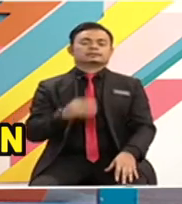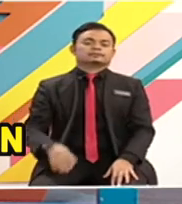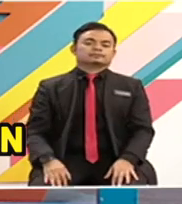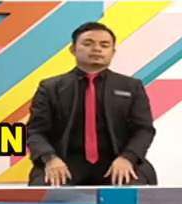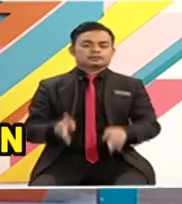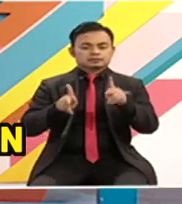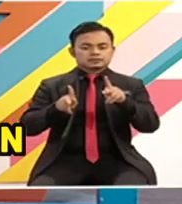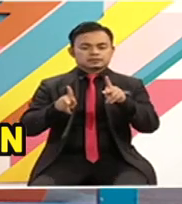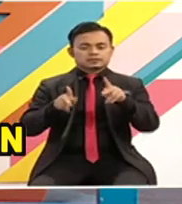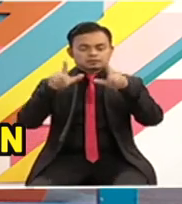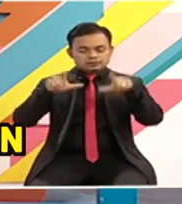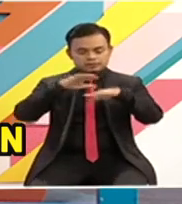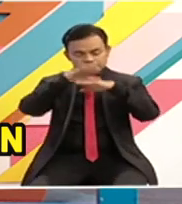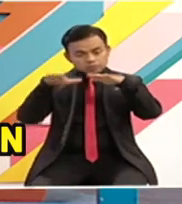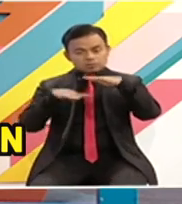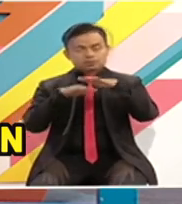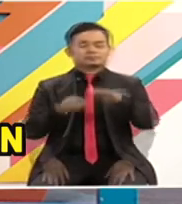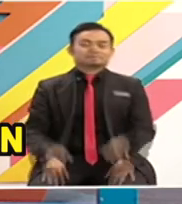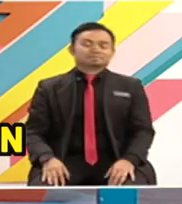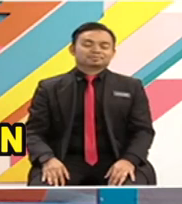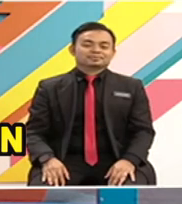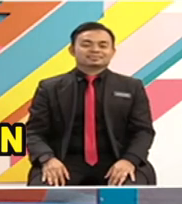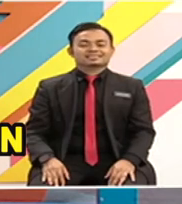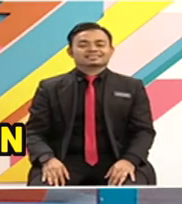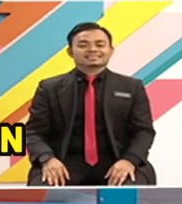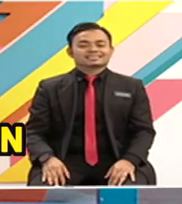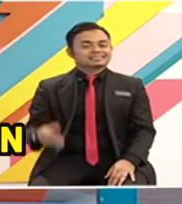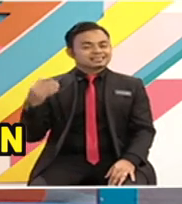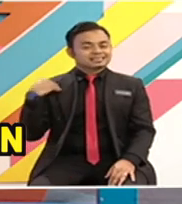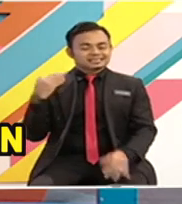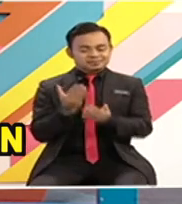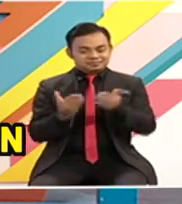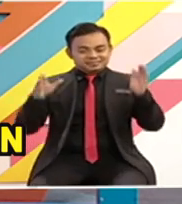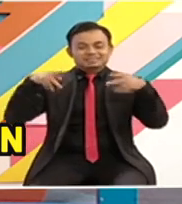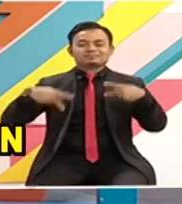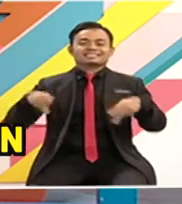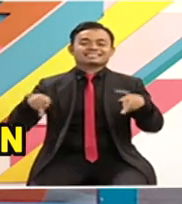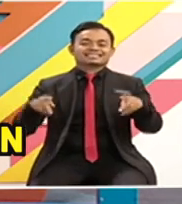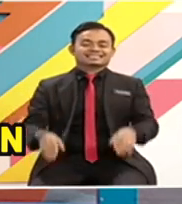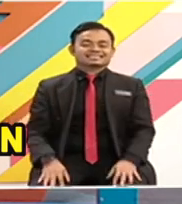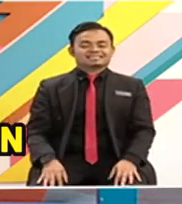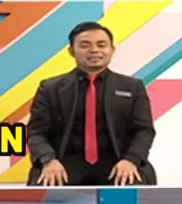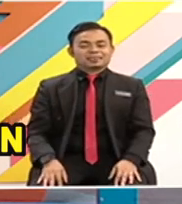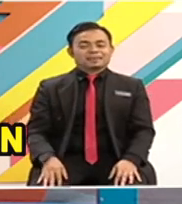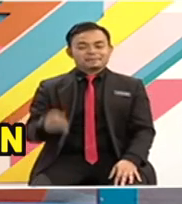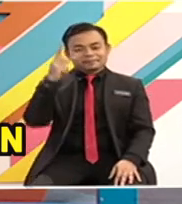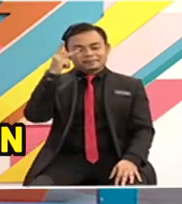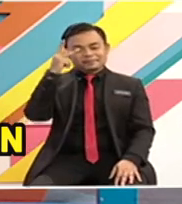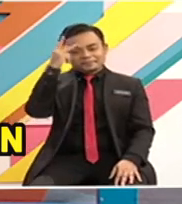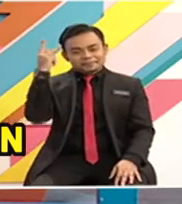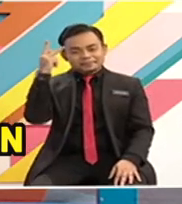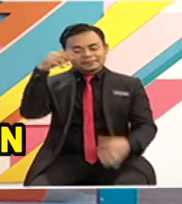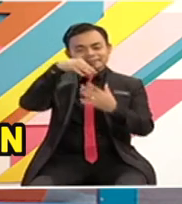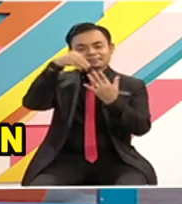Ceko yang kedua yang kedua ada bekas plastik Oke kita kena pilih warna He'e